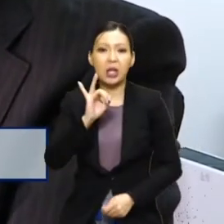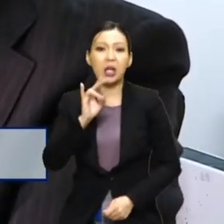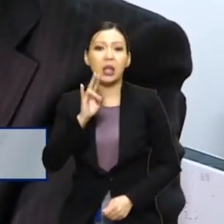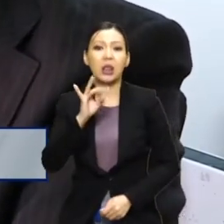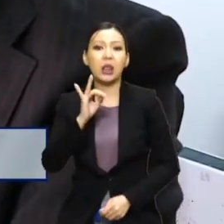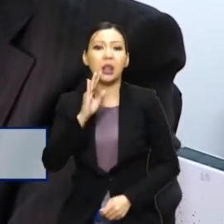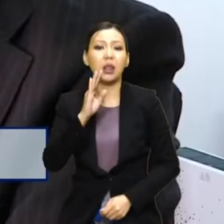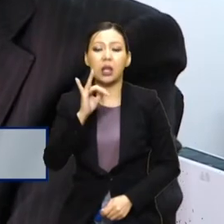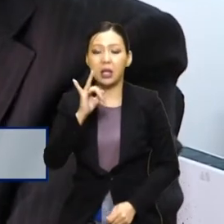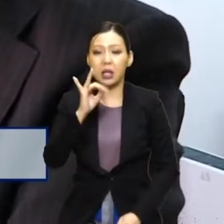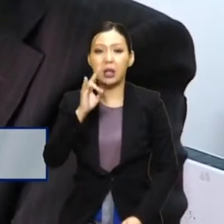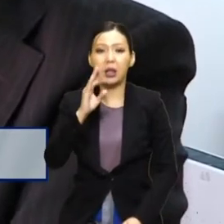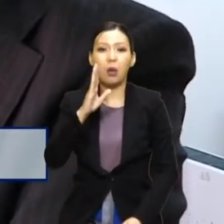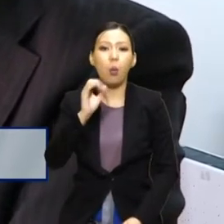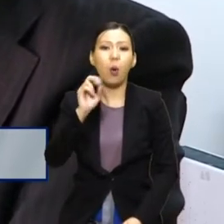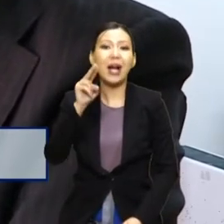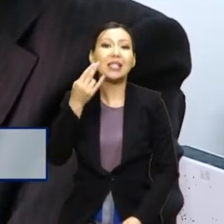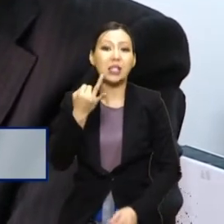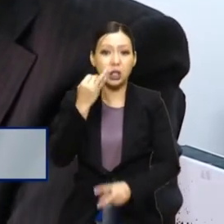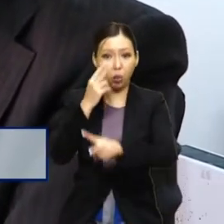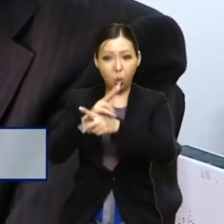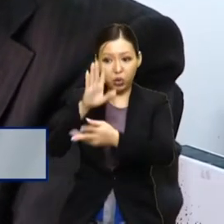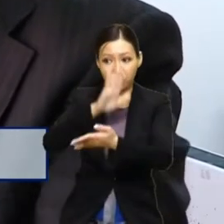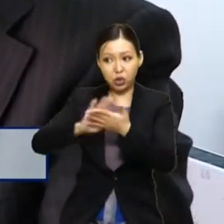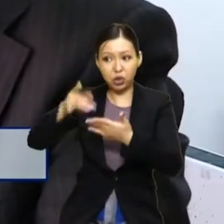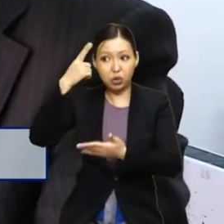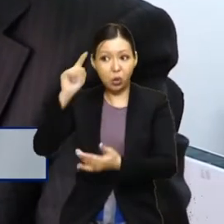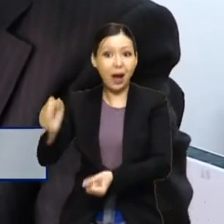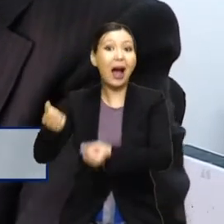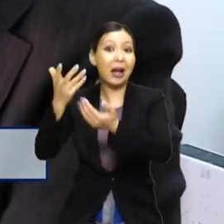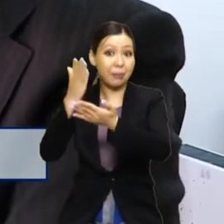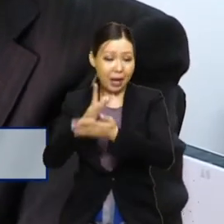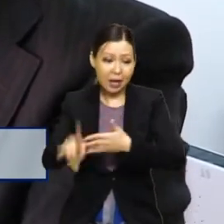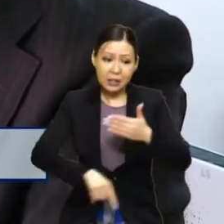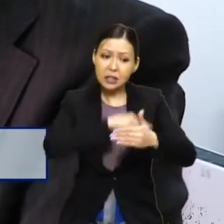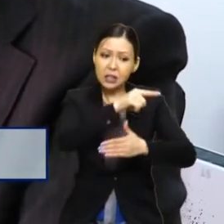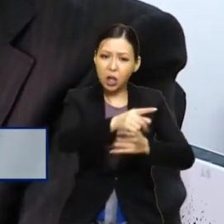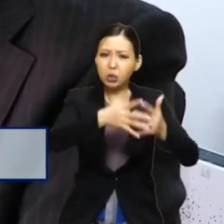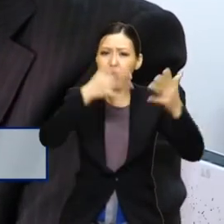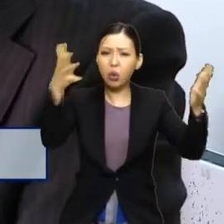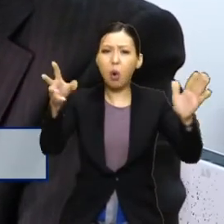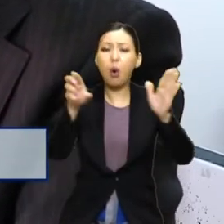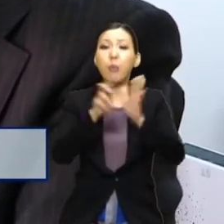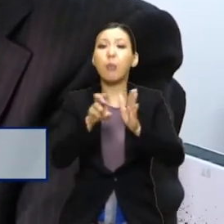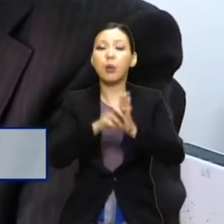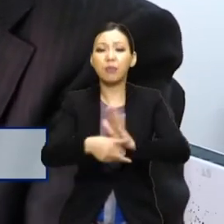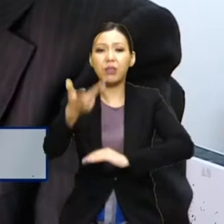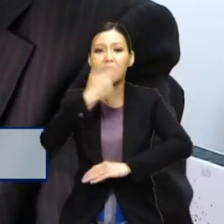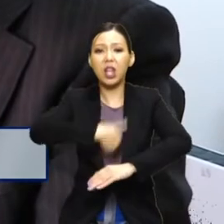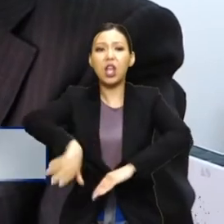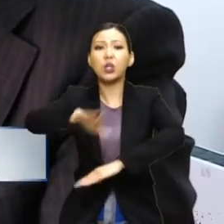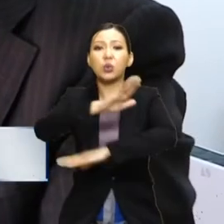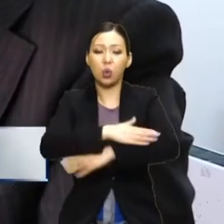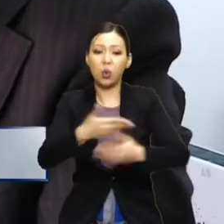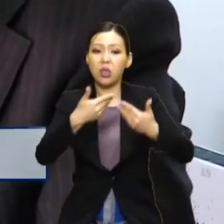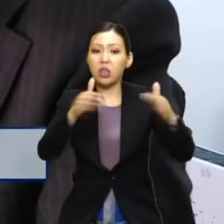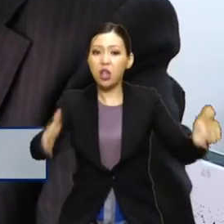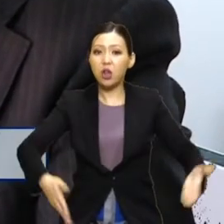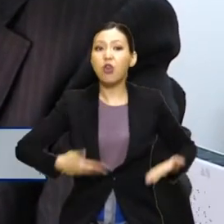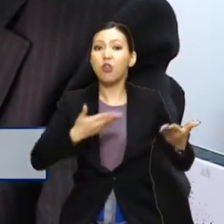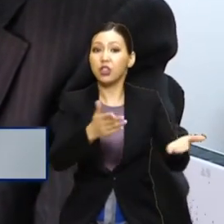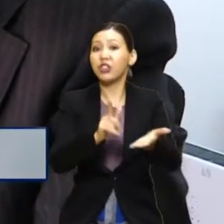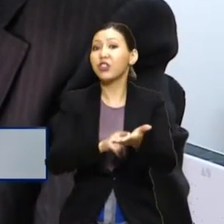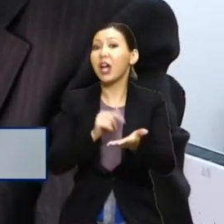юм байна. Тэгэхээр цаашдаа бусад хуулиар бол хөшөө том боломжуудыг их сургуулиудад нээх юм шаардлага болооны энийг бол